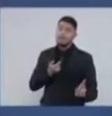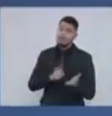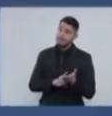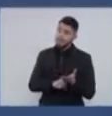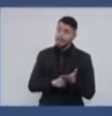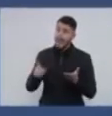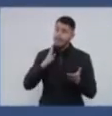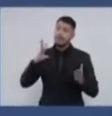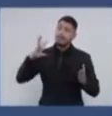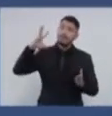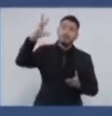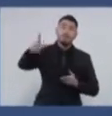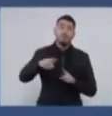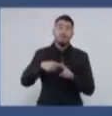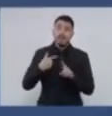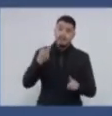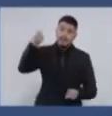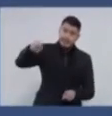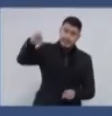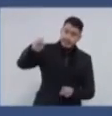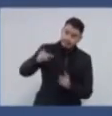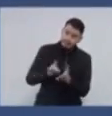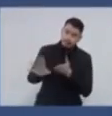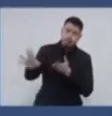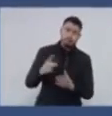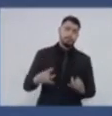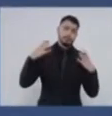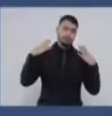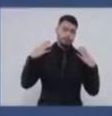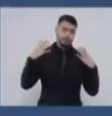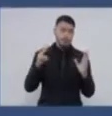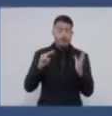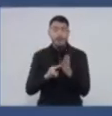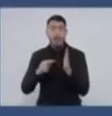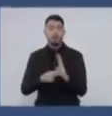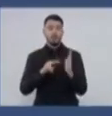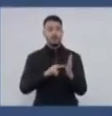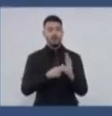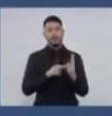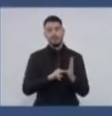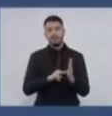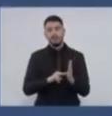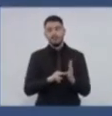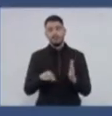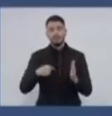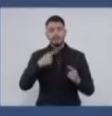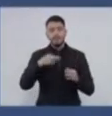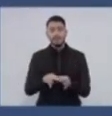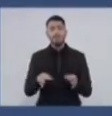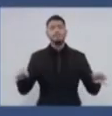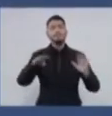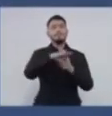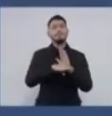επίδομα καυσίμων freedom pass επιχορήγηση των λογαριασμών ρεύματος του απριλίου επιταγή ακρίβειας αλλά και παρεμβάσεις στην